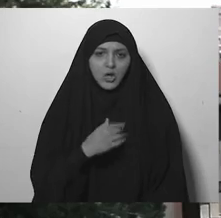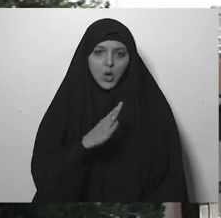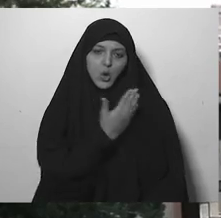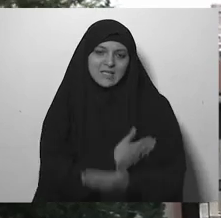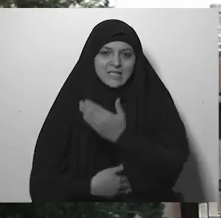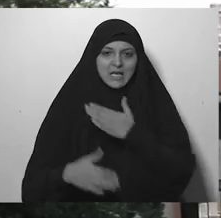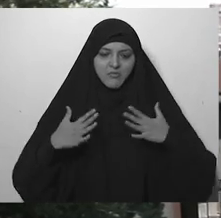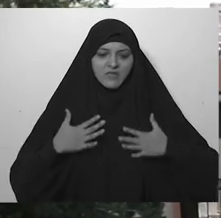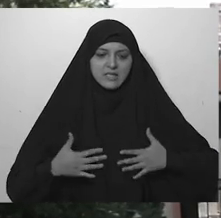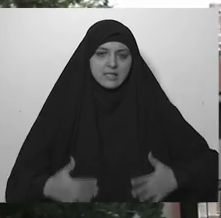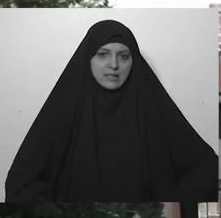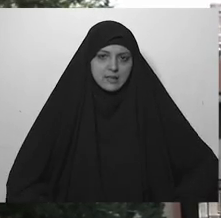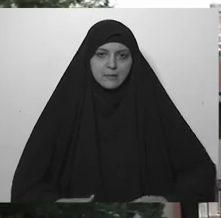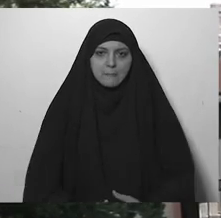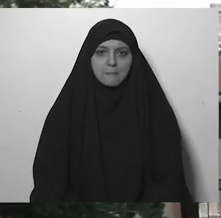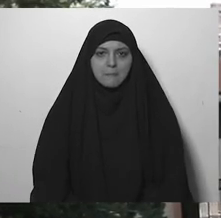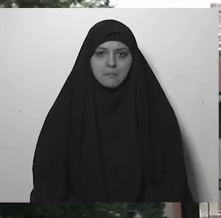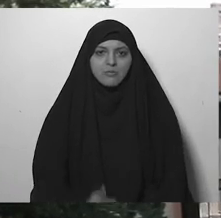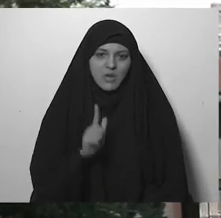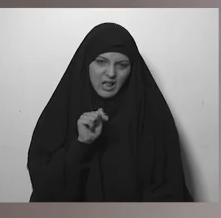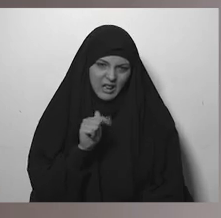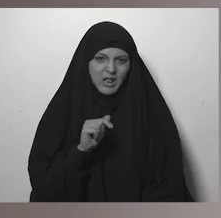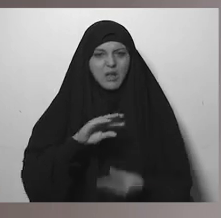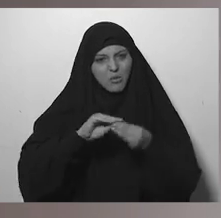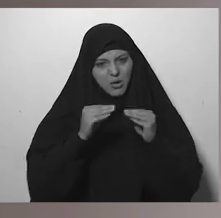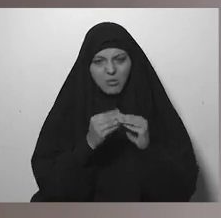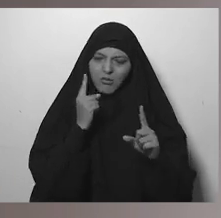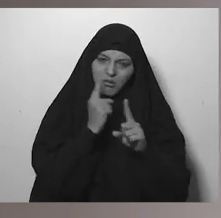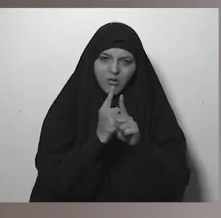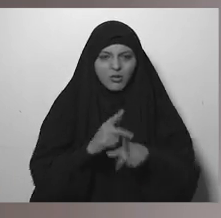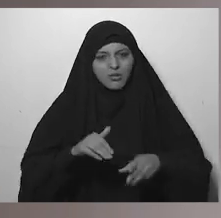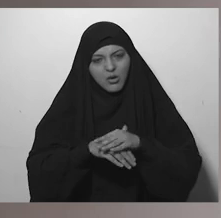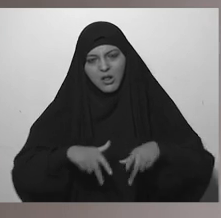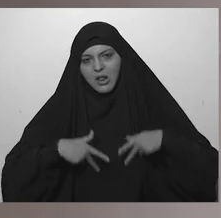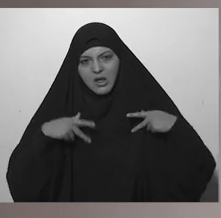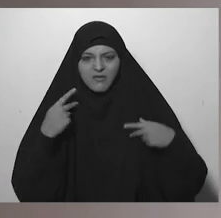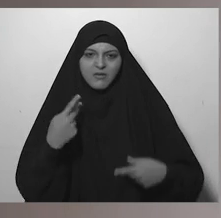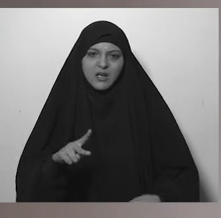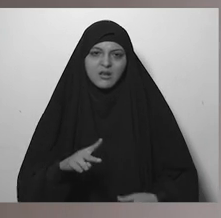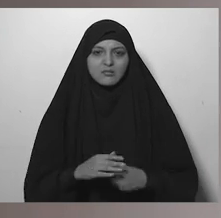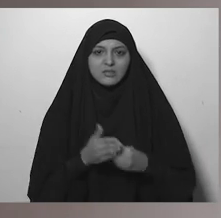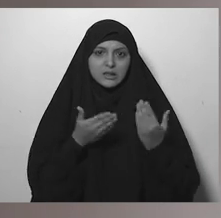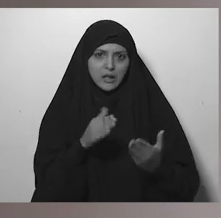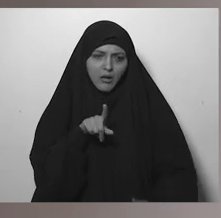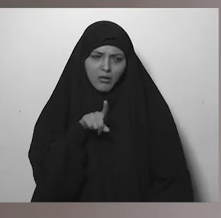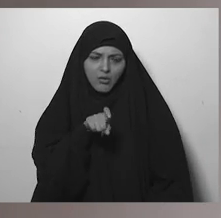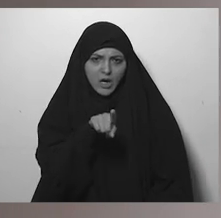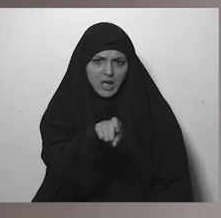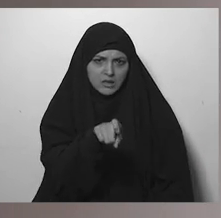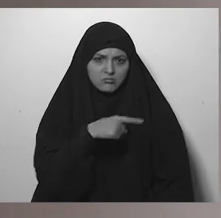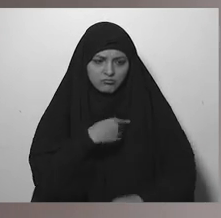J'ai un handicap physique, moi, personnellement. J'ai des problèmes à rencontrer dans la vie, mais cette